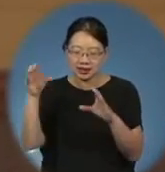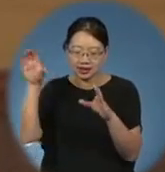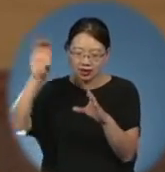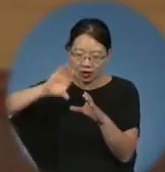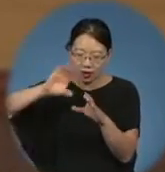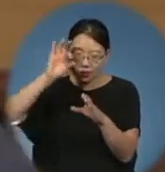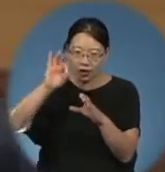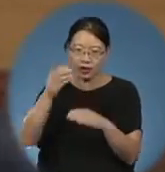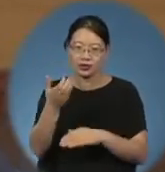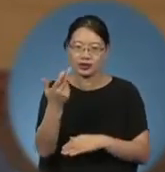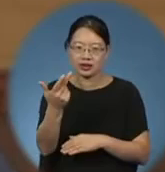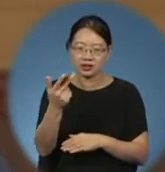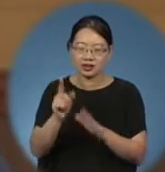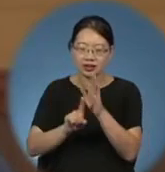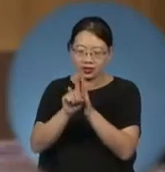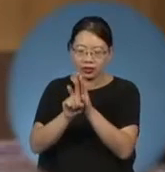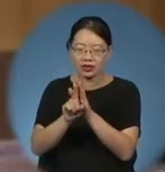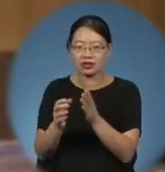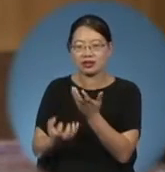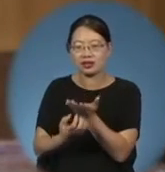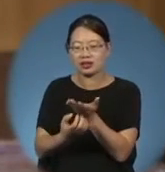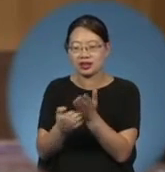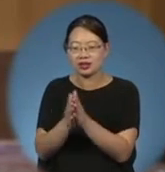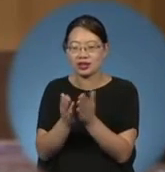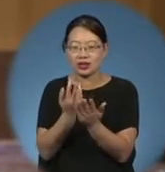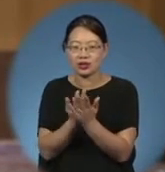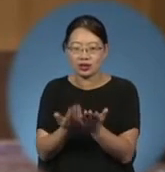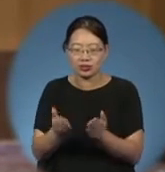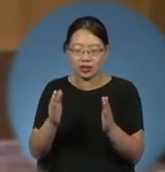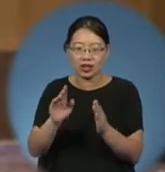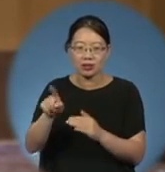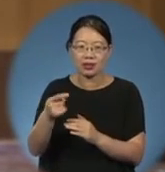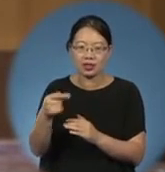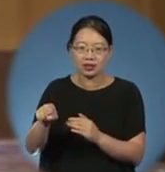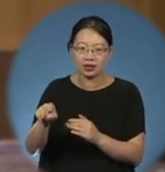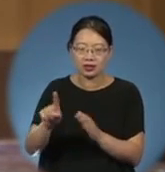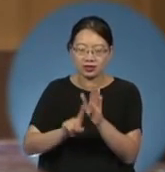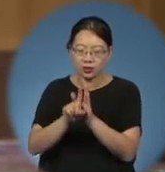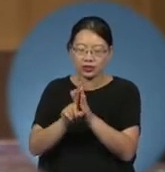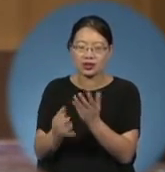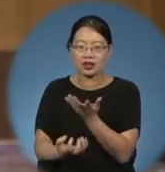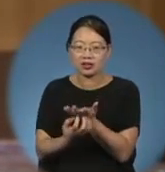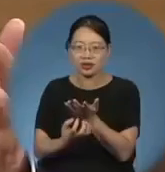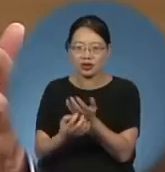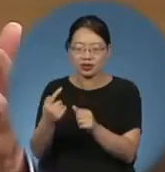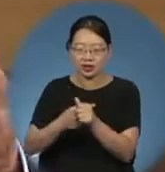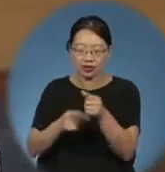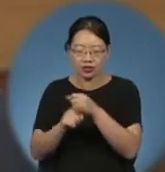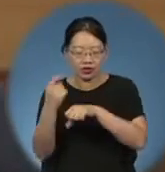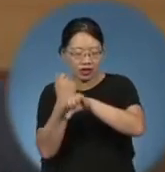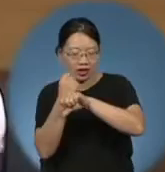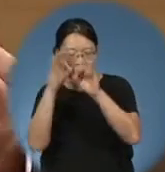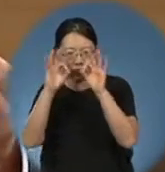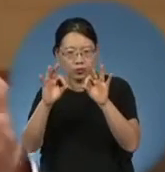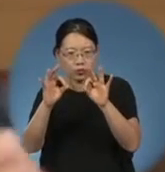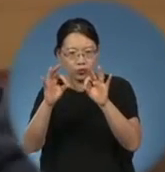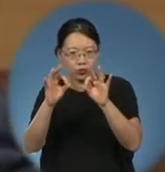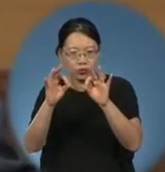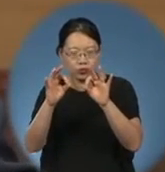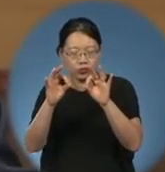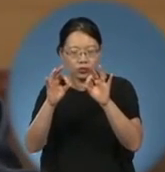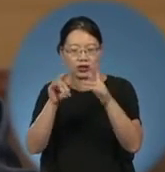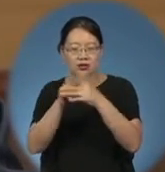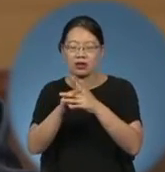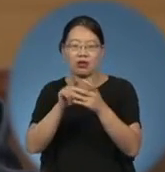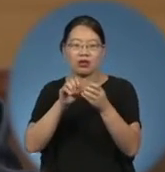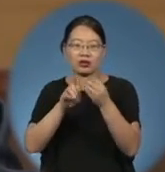97도 했었거든 거예요 네 유리 글쎄 어떤 201 도 있었군 예 자연과 또 한번